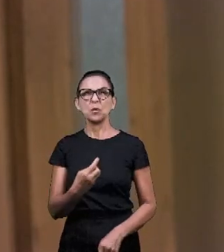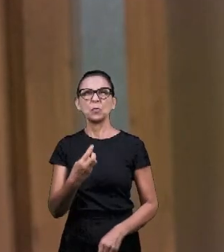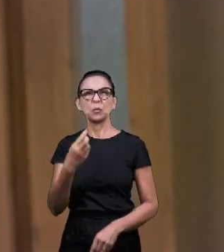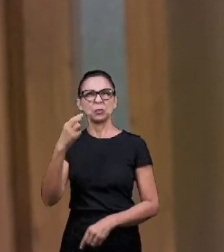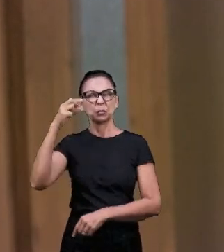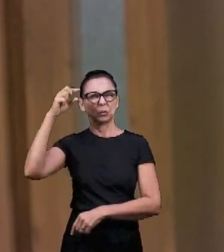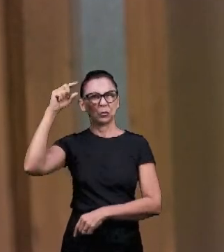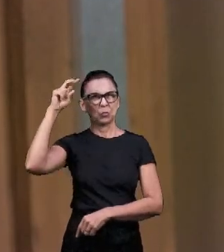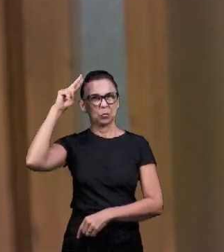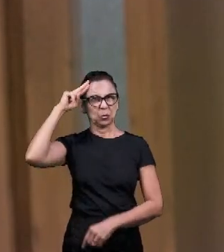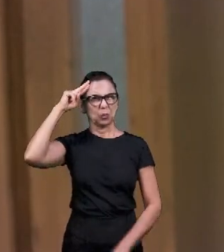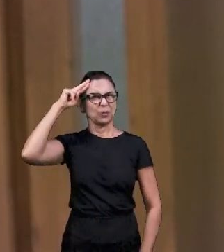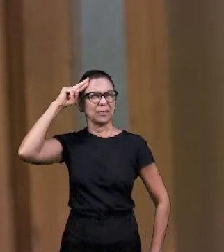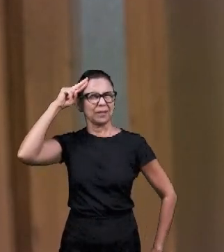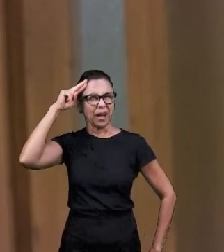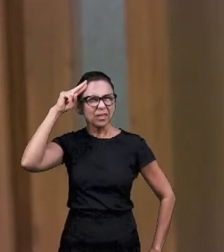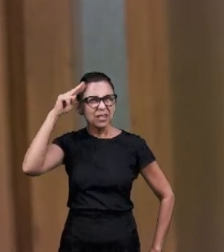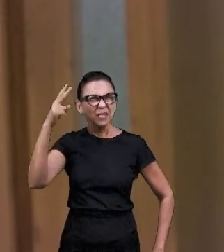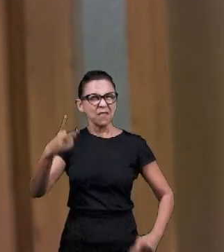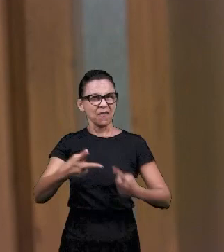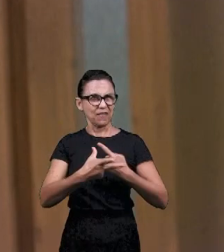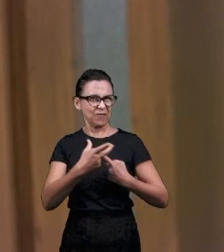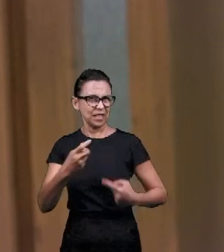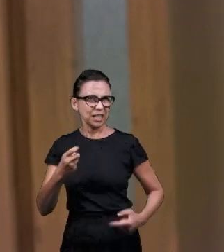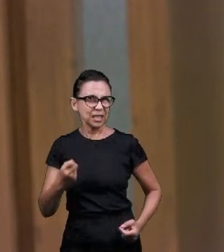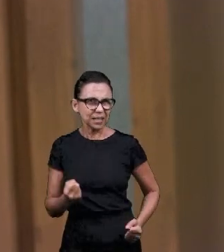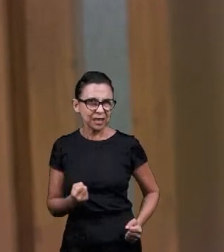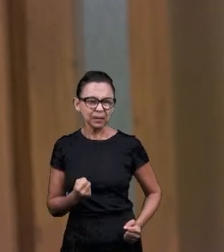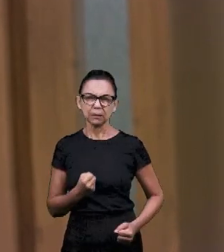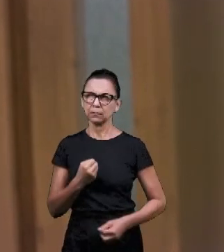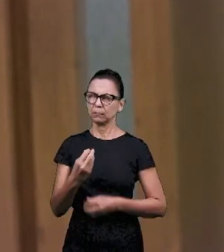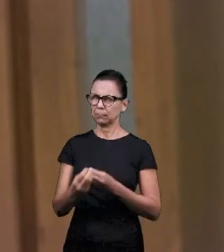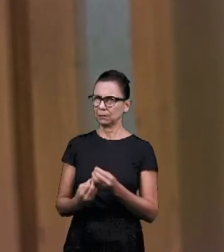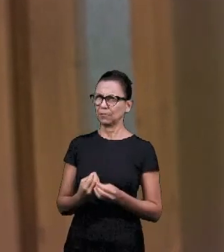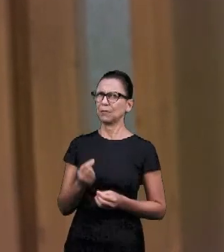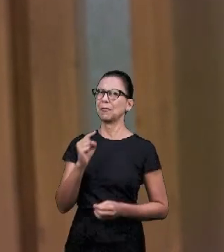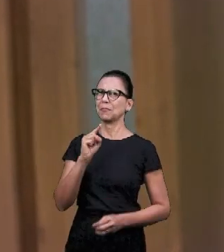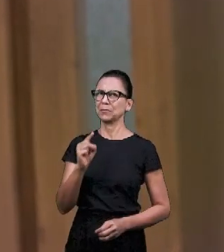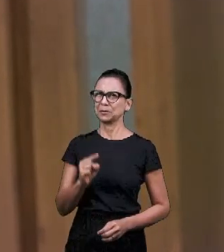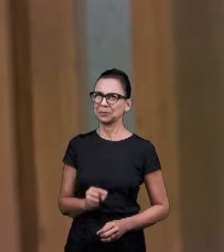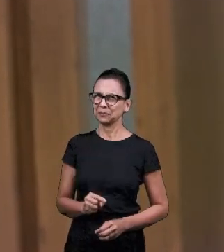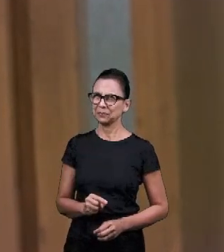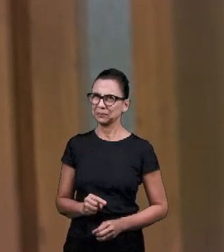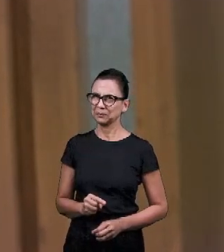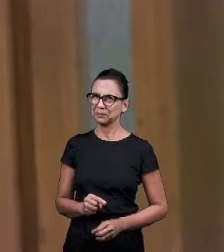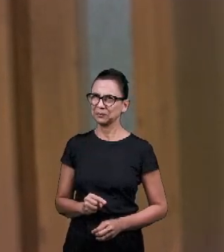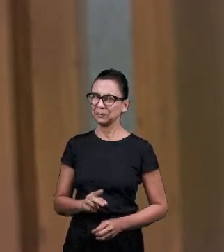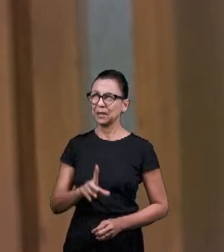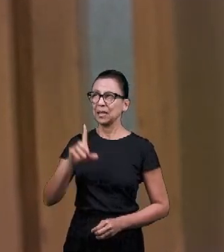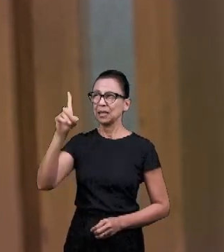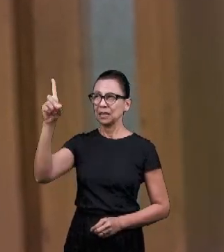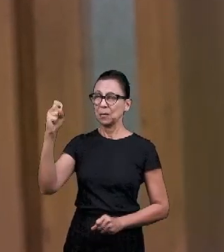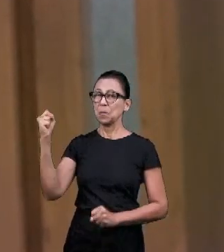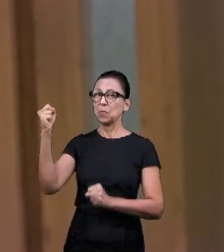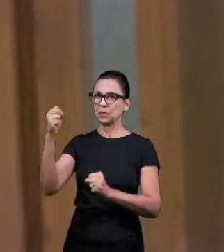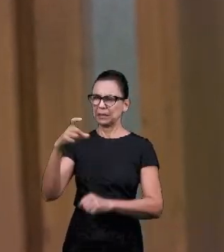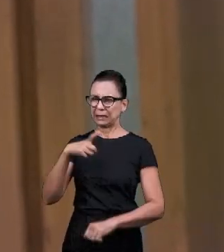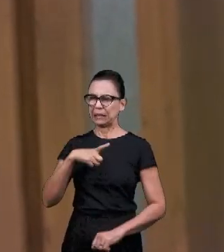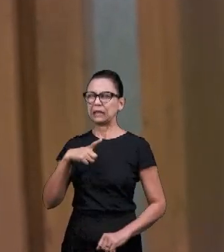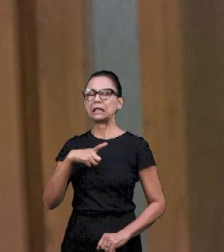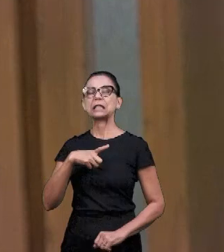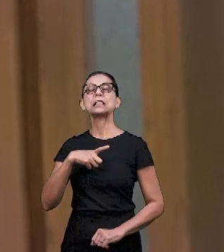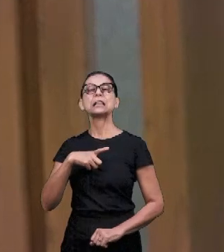nous. Nous, serviteurs du Seigneur, ceux qui sont remplis du Saint-Esprit, ils ne vivent